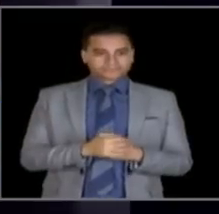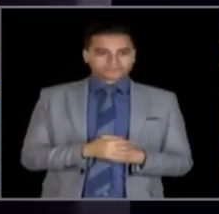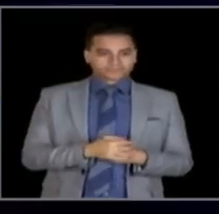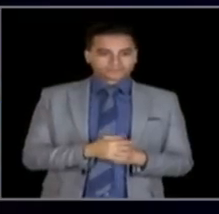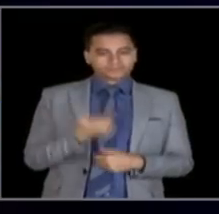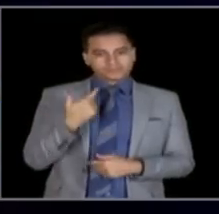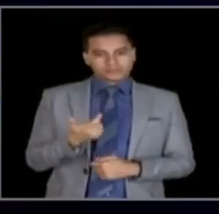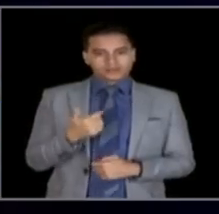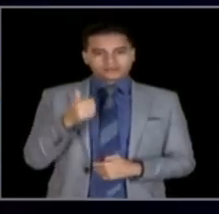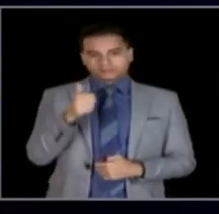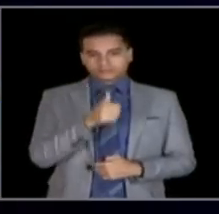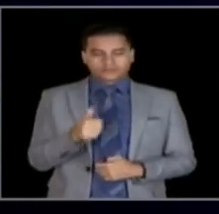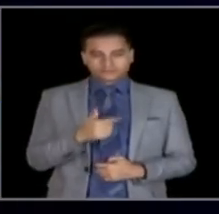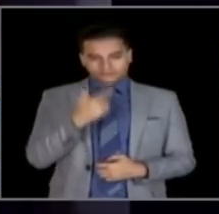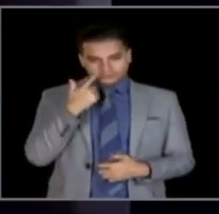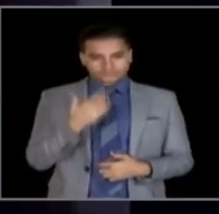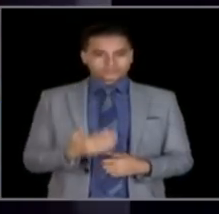هنستنى الاختيارات. هنستنى